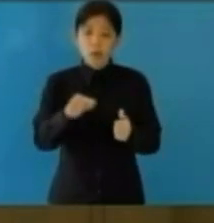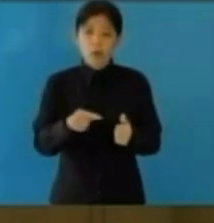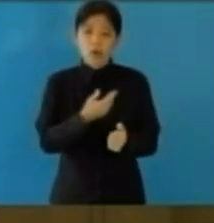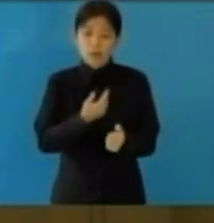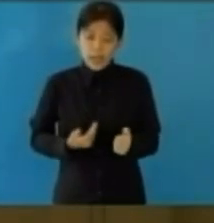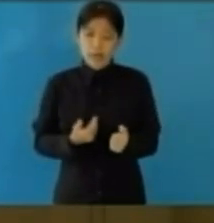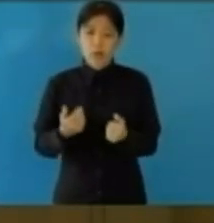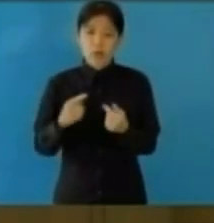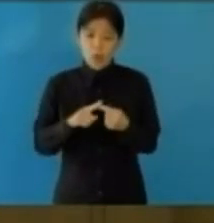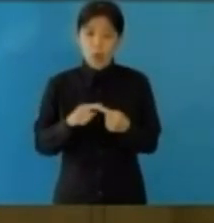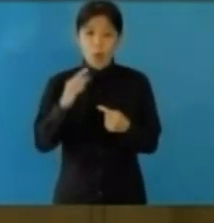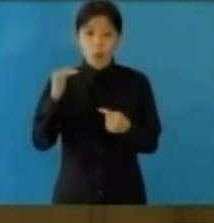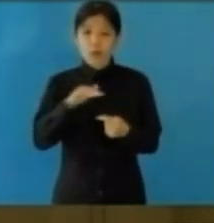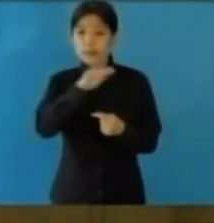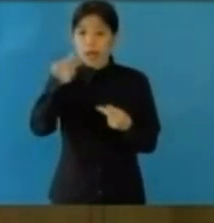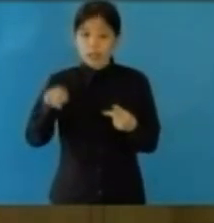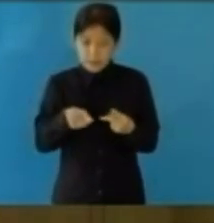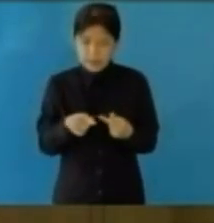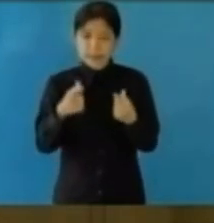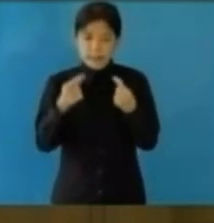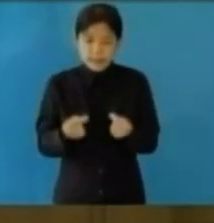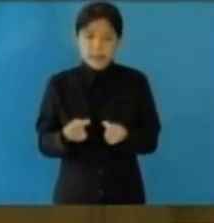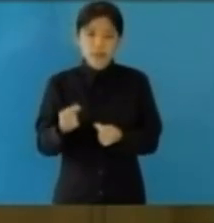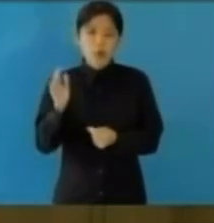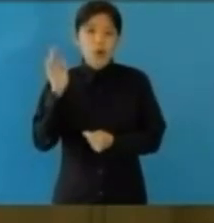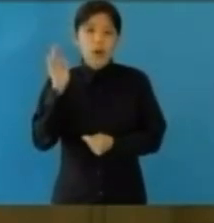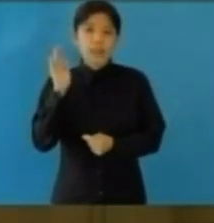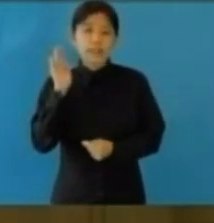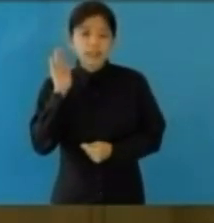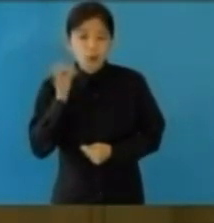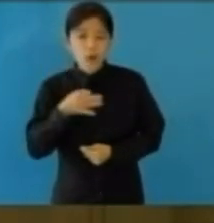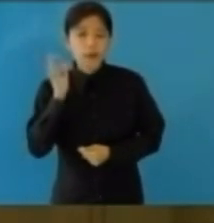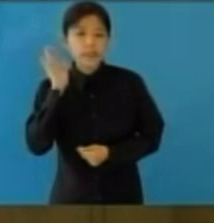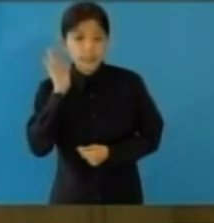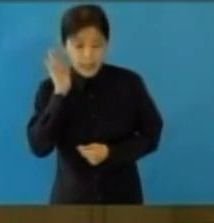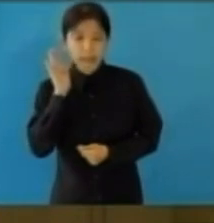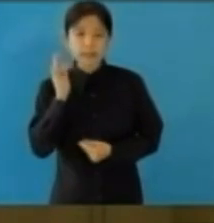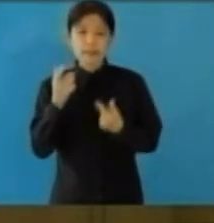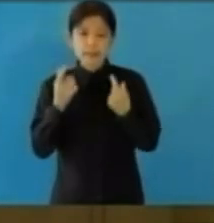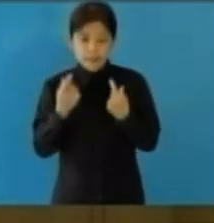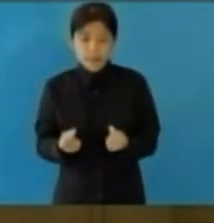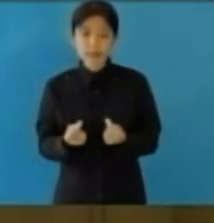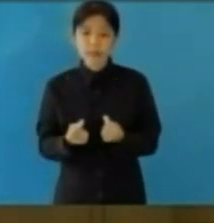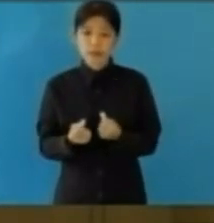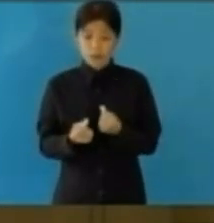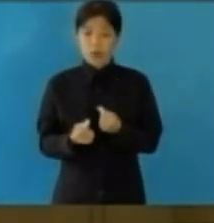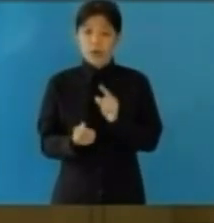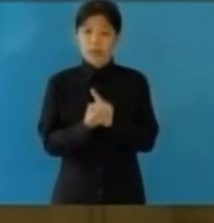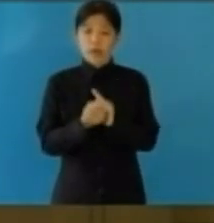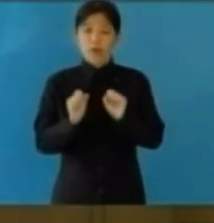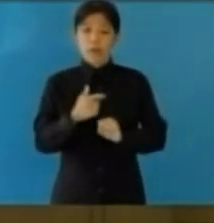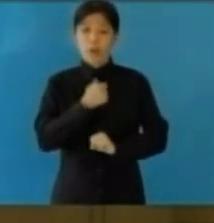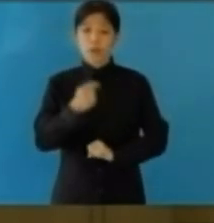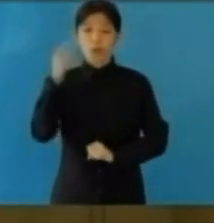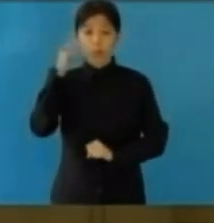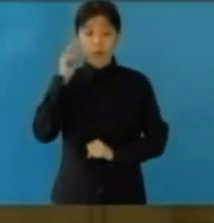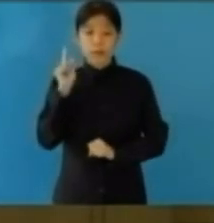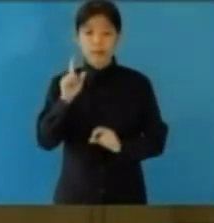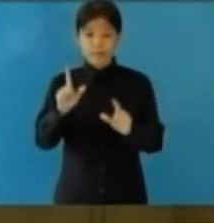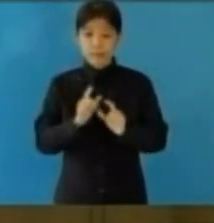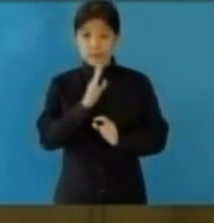じめ保護者の方々の生の声を聞いてですね、丁寧に聞いて、その中で着地点をですね、しっかり乱すことが大事だと考えますが、お答え